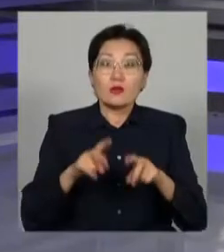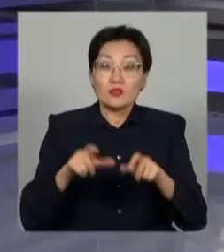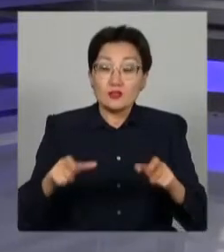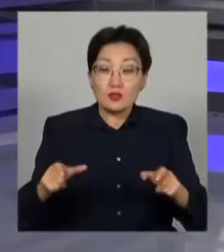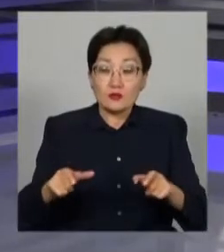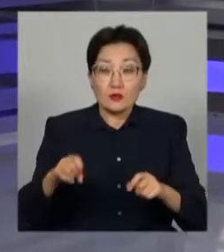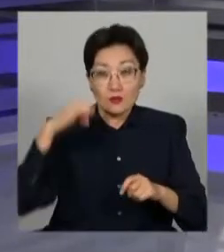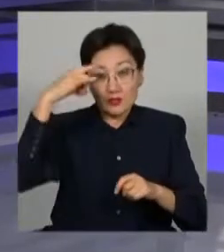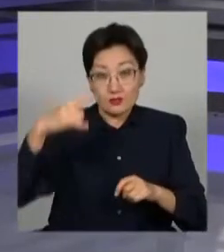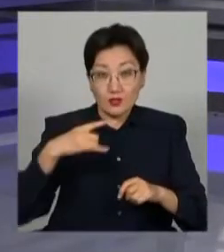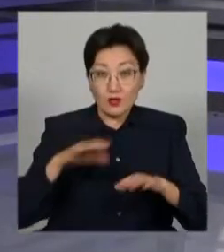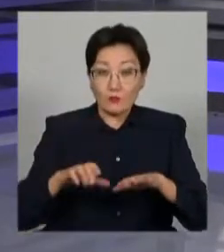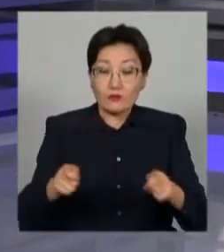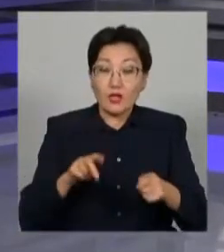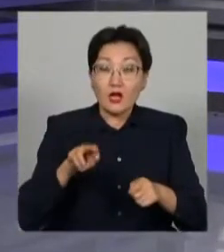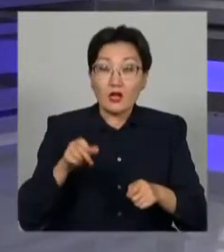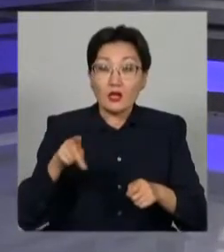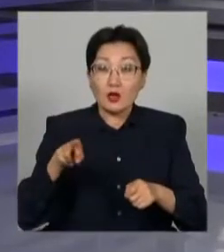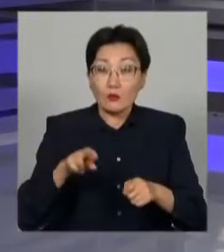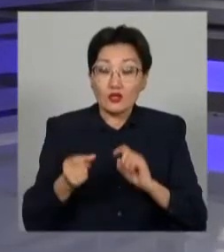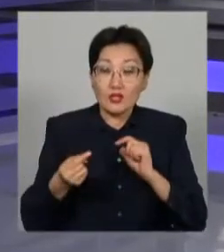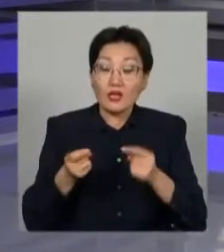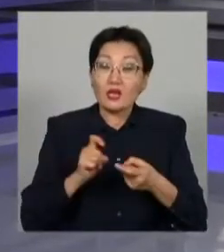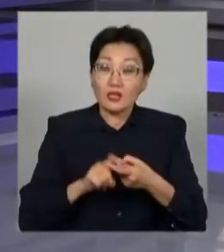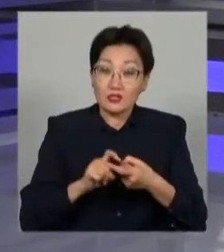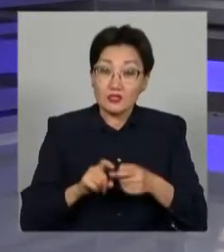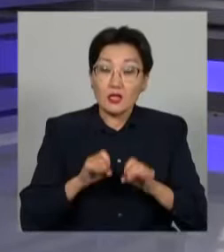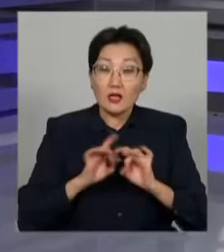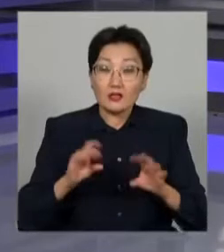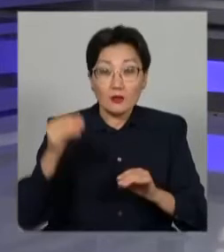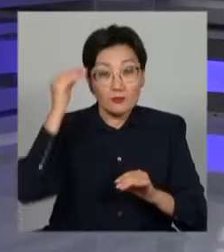ел президентінің олигополияға қатысты берген сұхбатына осылай пікір білдірді.